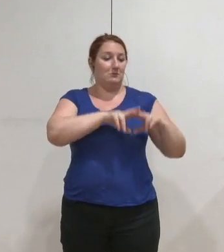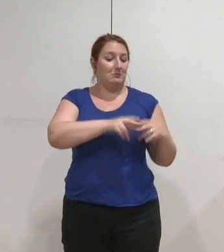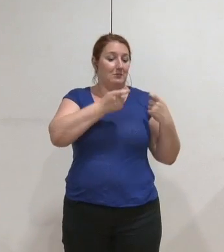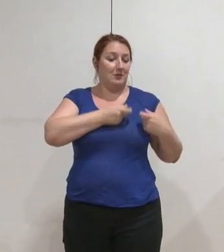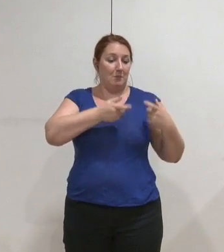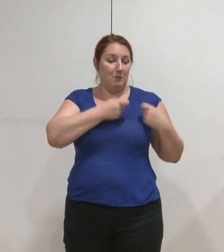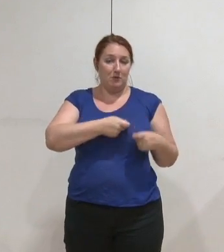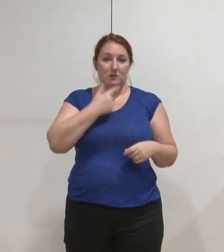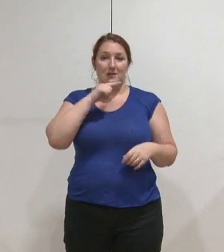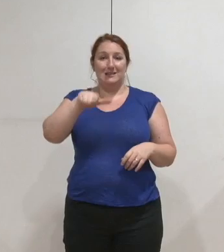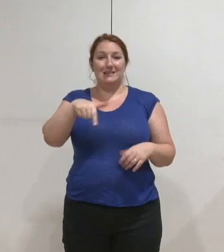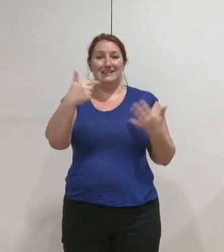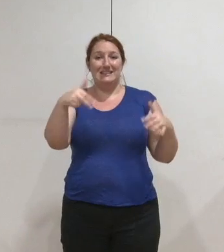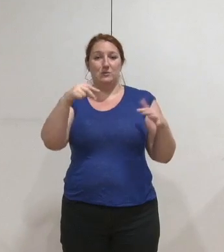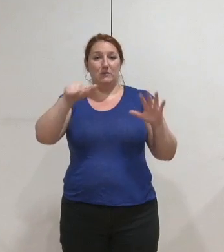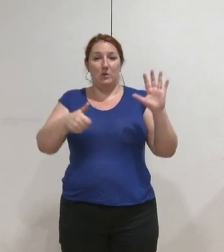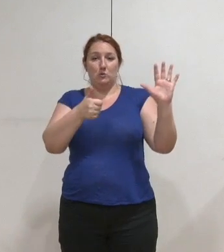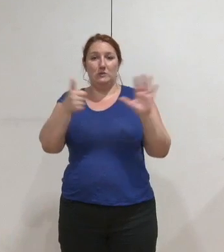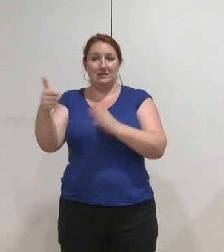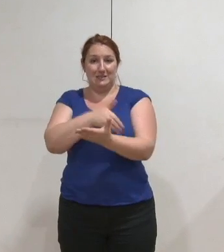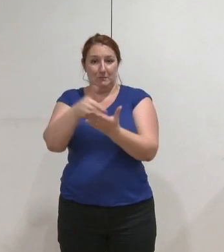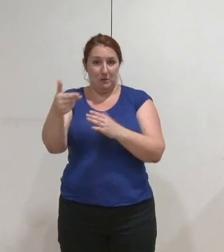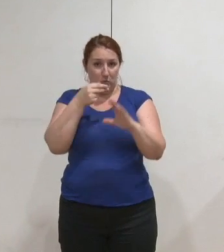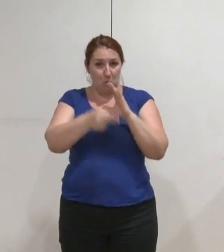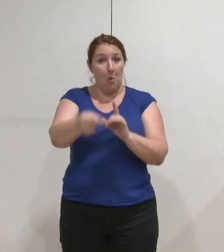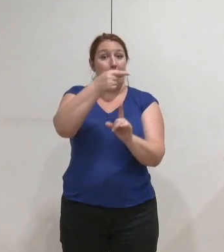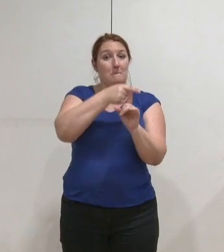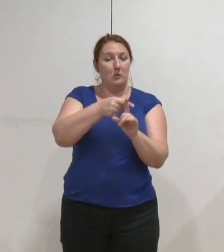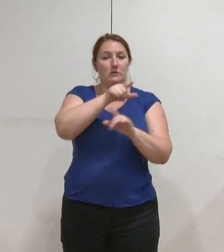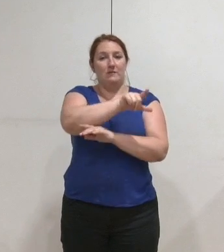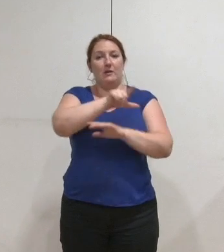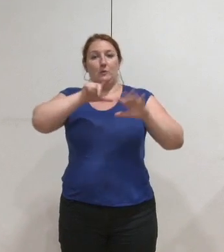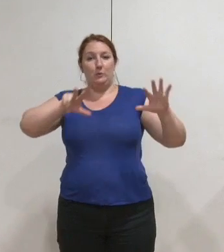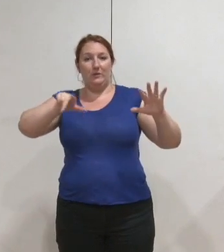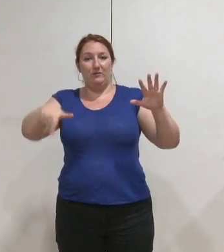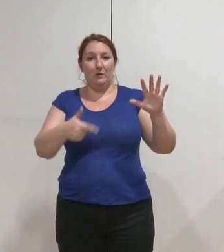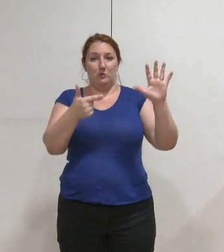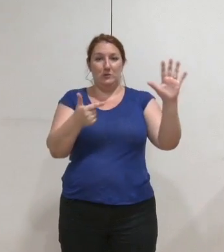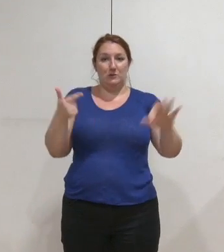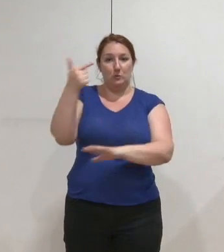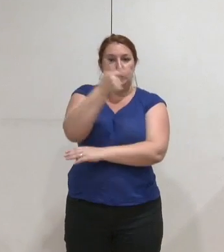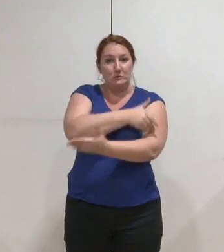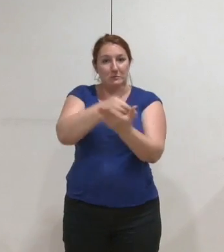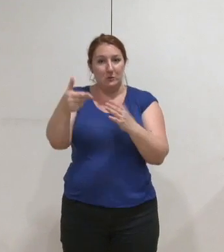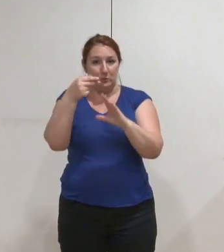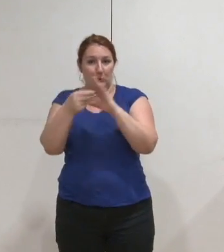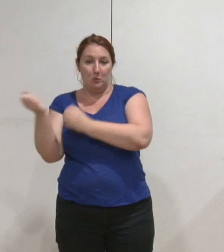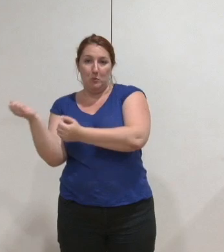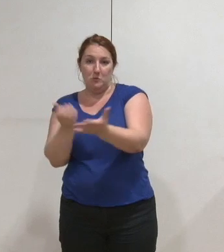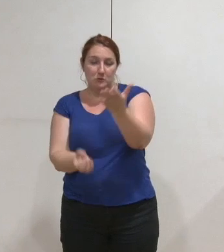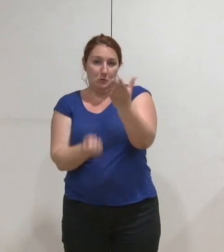18,66 million d'euros auquel il faut ajouter 28,72 millions d'euros de proposition